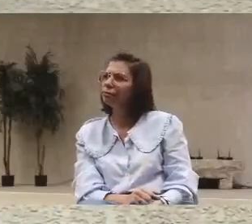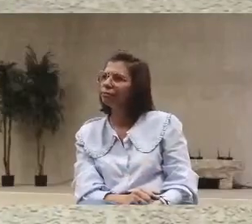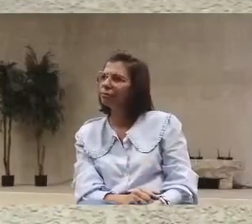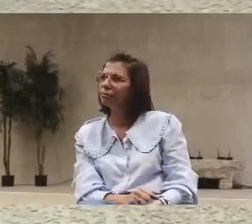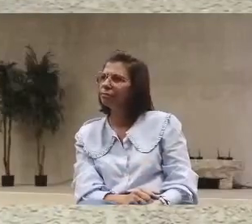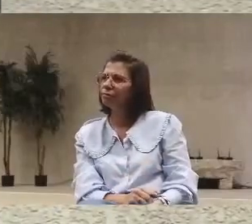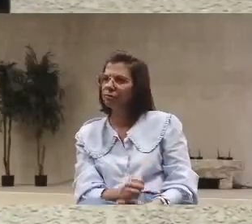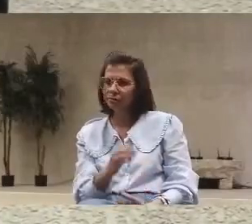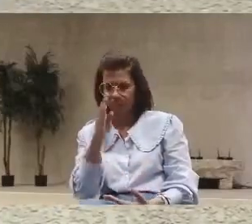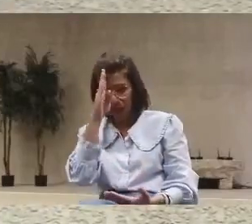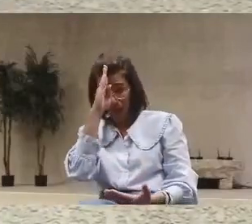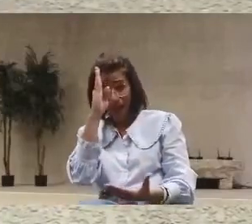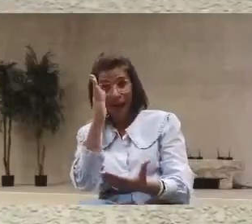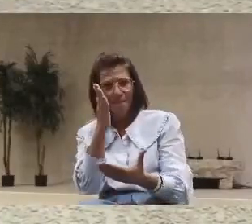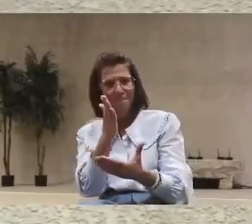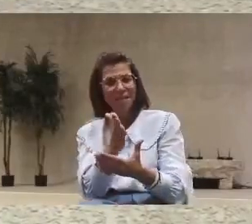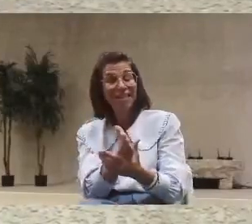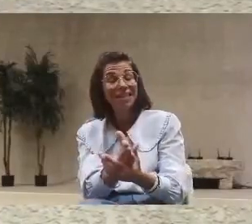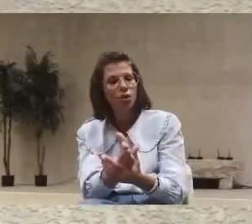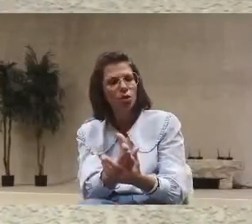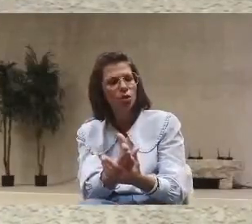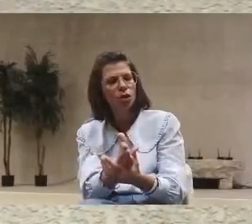l'évangile du royaume de Dieu